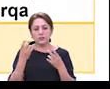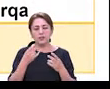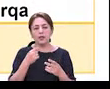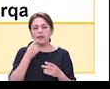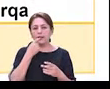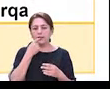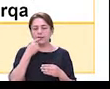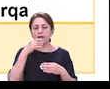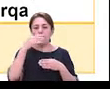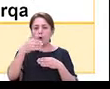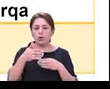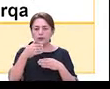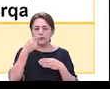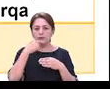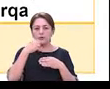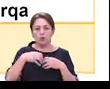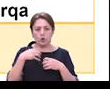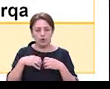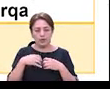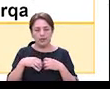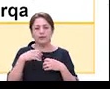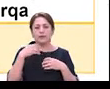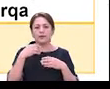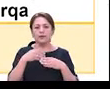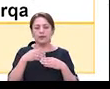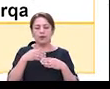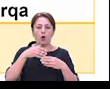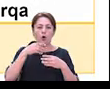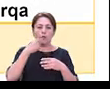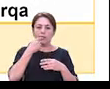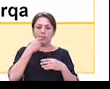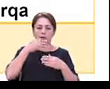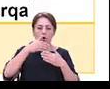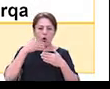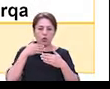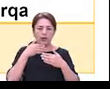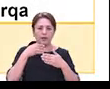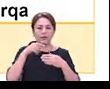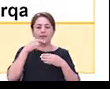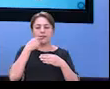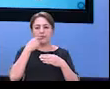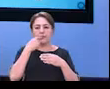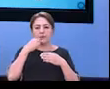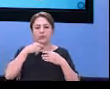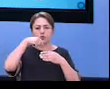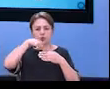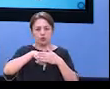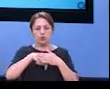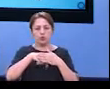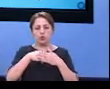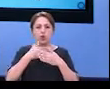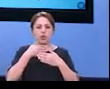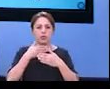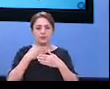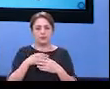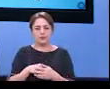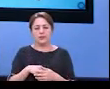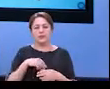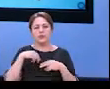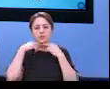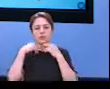oldi, til o'rta, til orqa va chuqur til orqa undoshlariga. E'tibor